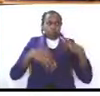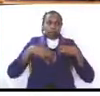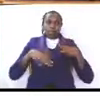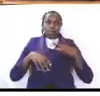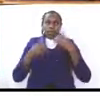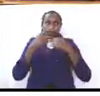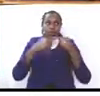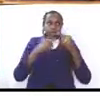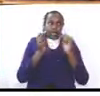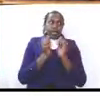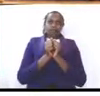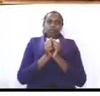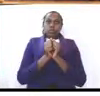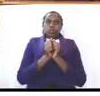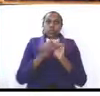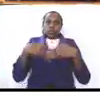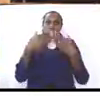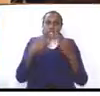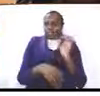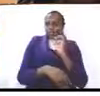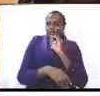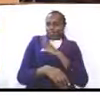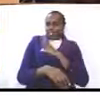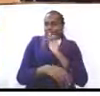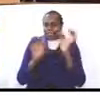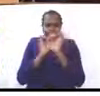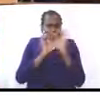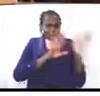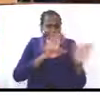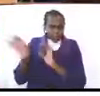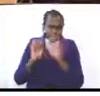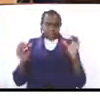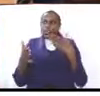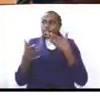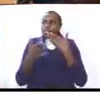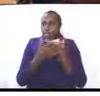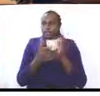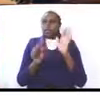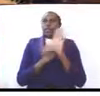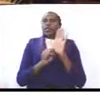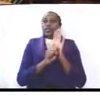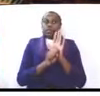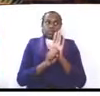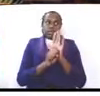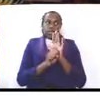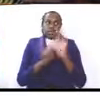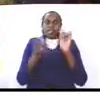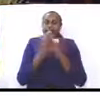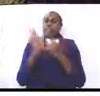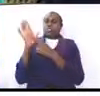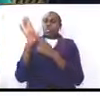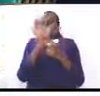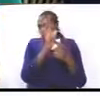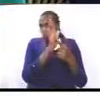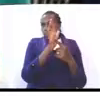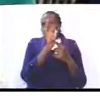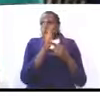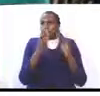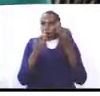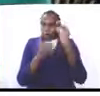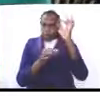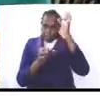na kutoa woga ndani yao, asanteni sana. Hiyo ni dhihirisho ya